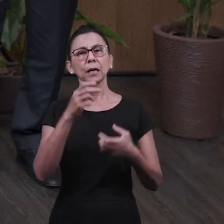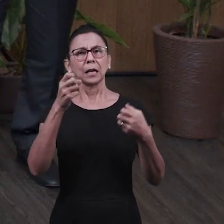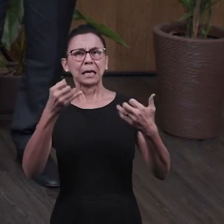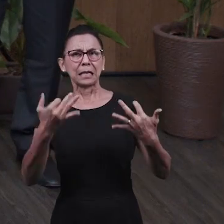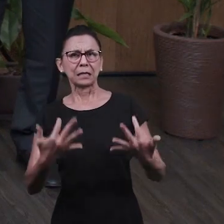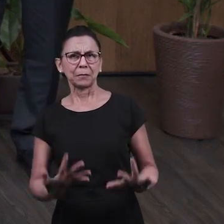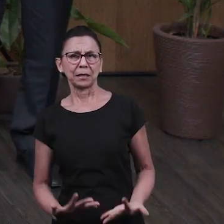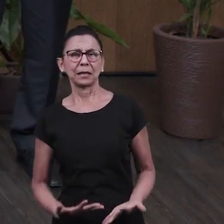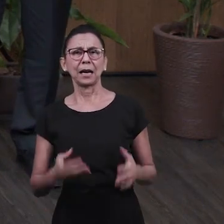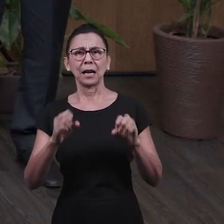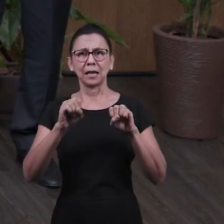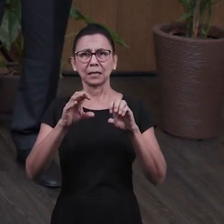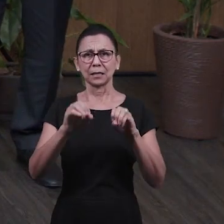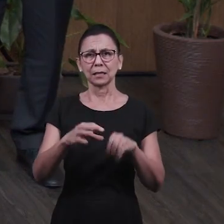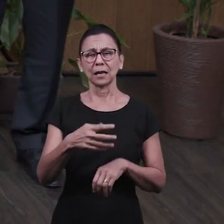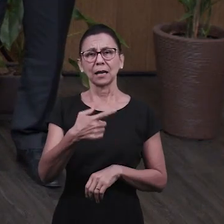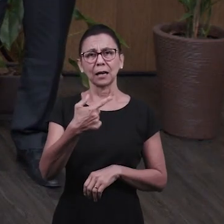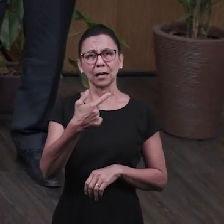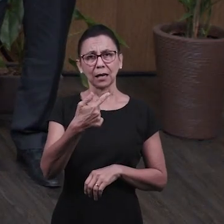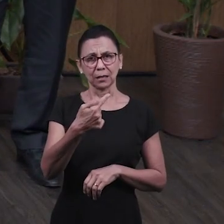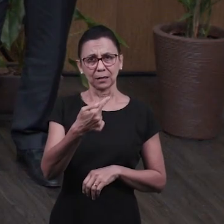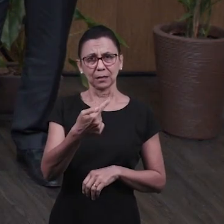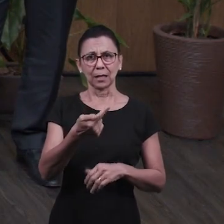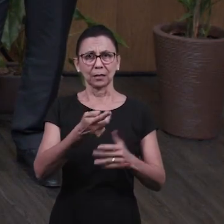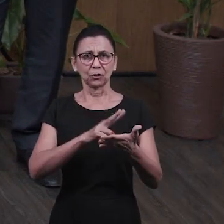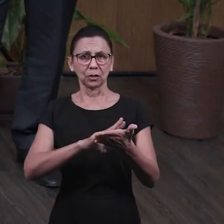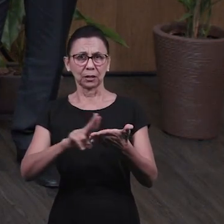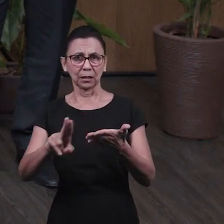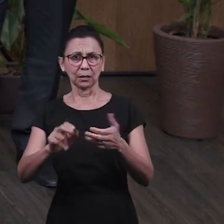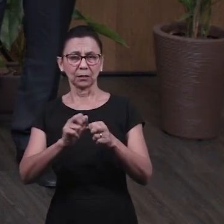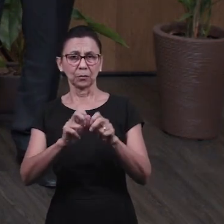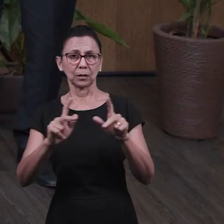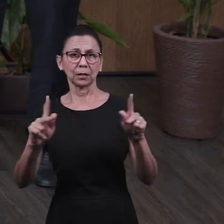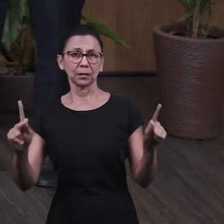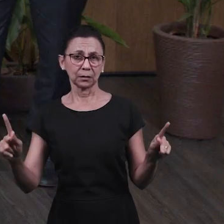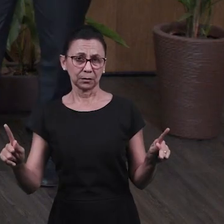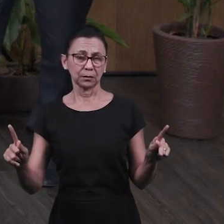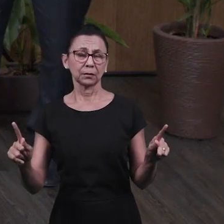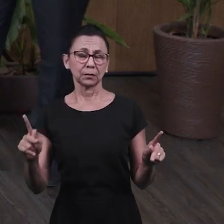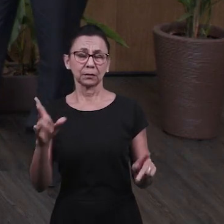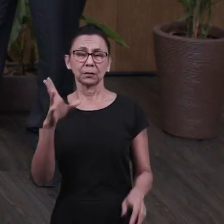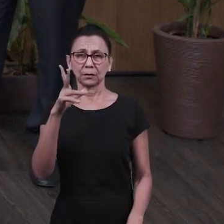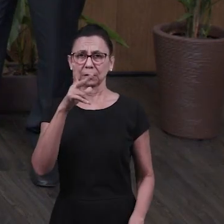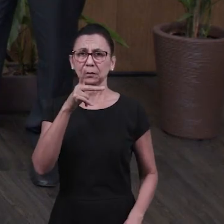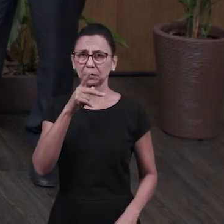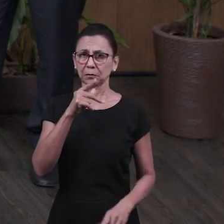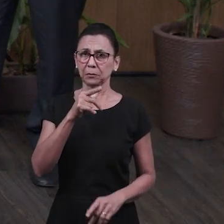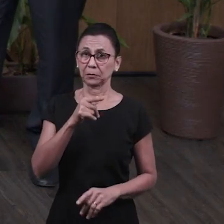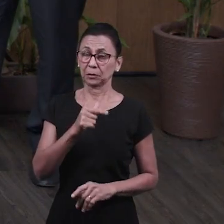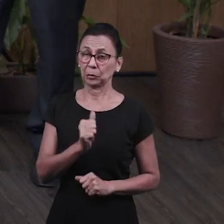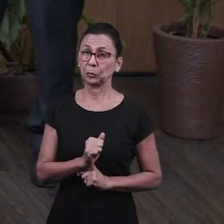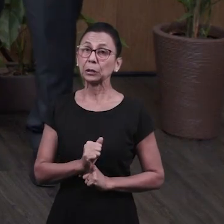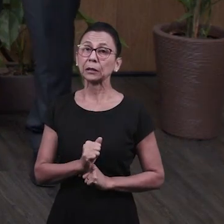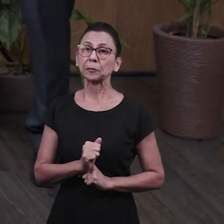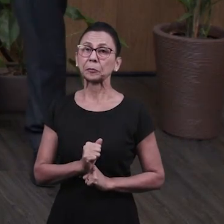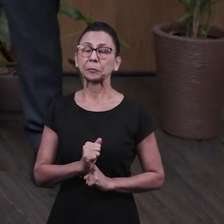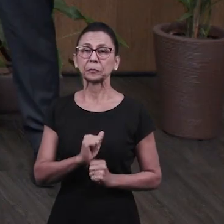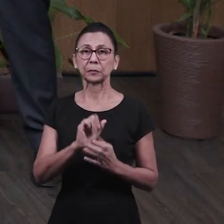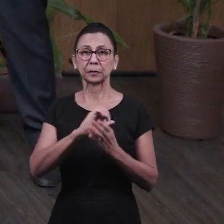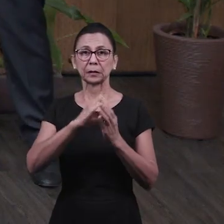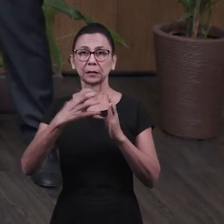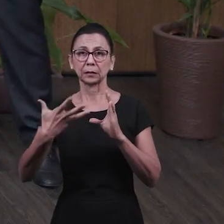sept lettres de l'Apocalypse qui demanderaient plusieurs programmes pour entrer dans ces